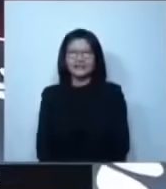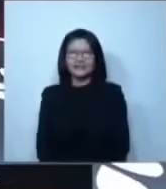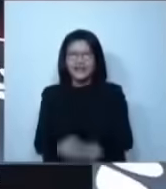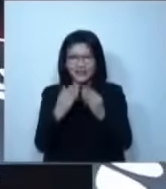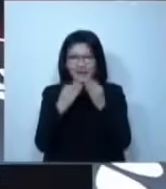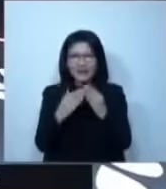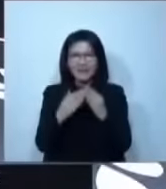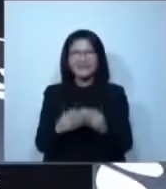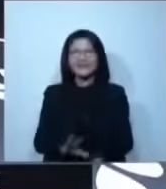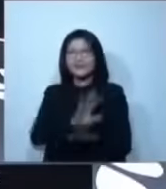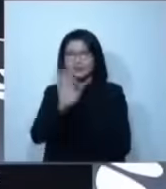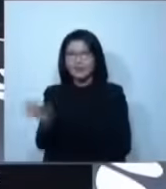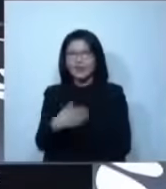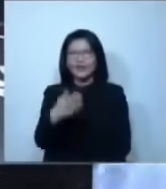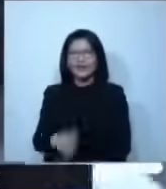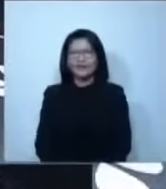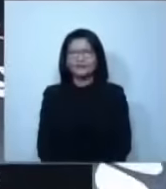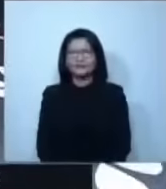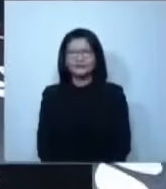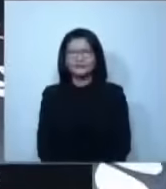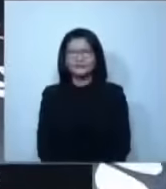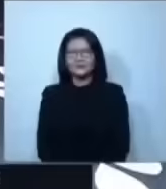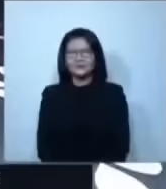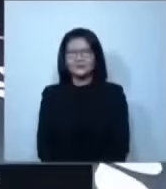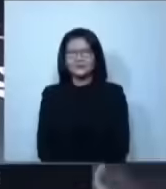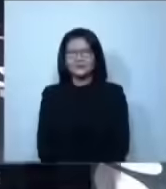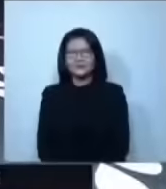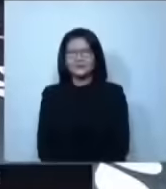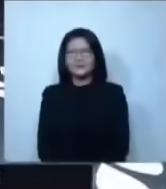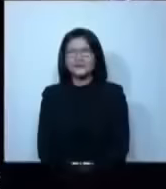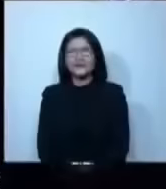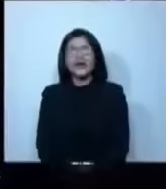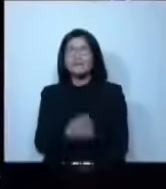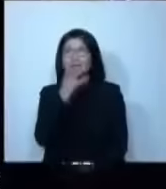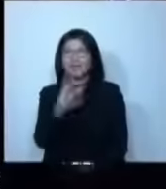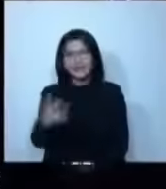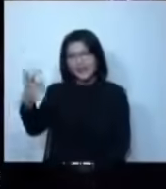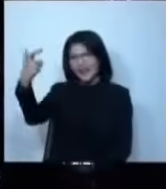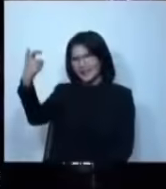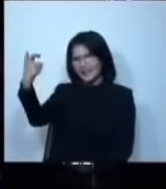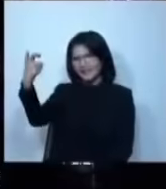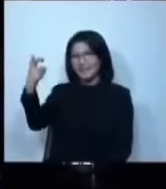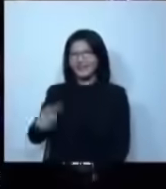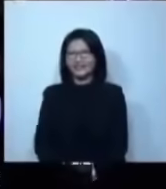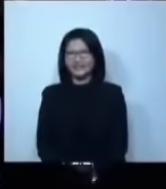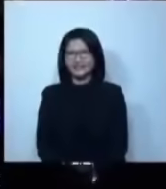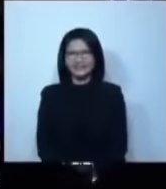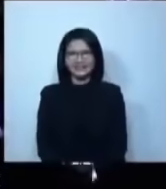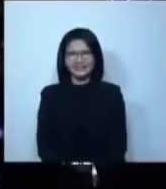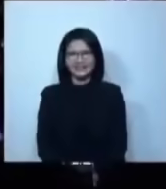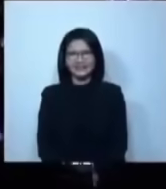Pak Terima kasih Pakis kita selfie dulu bak baik mohon izin kita selfie dulu bapak barengbeng Bole